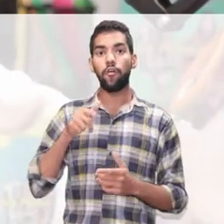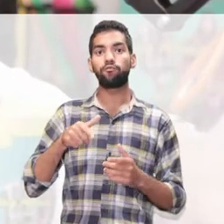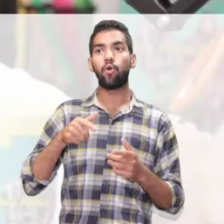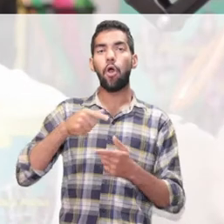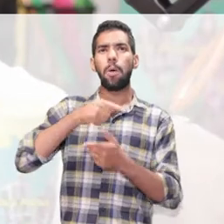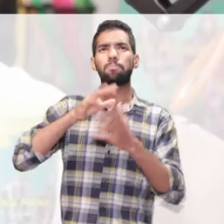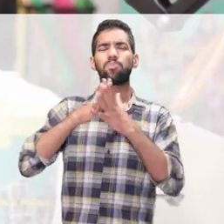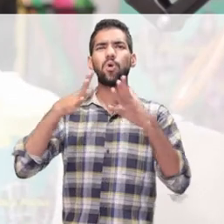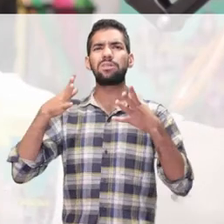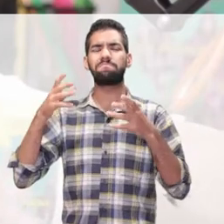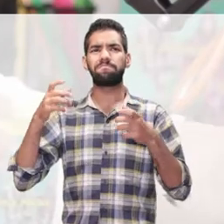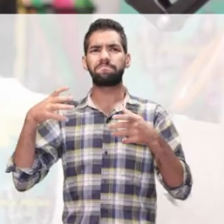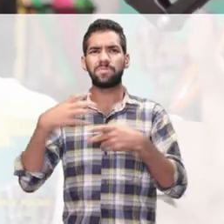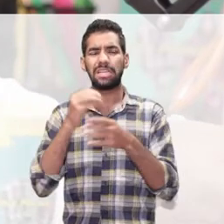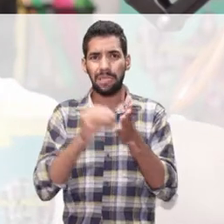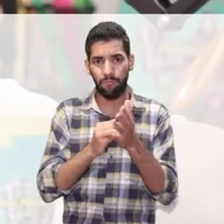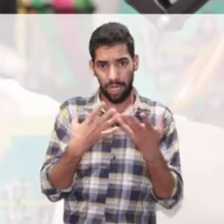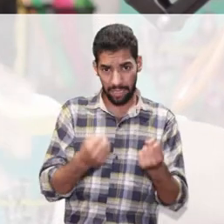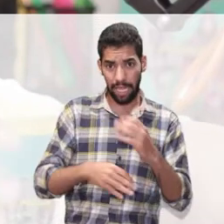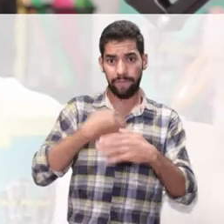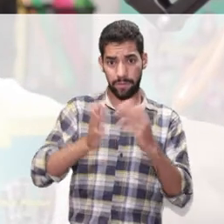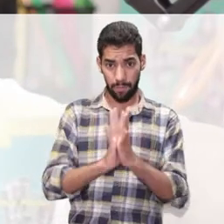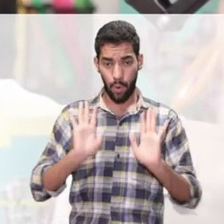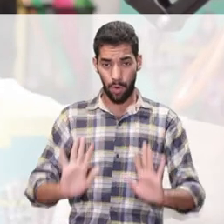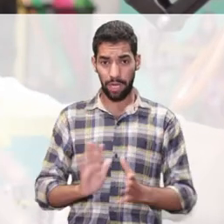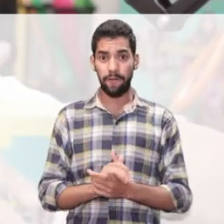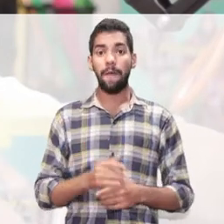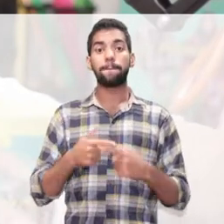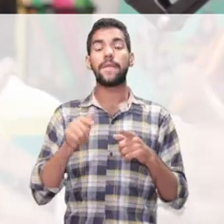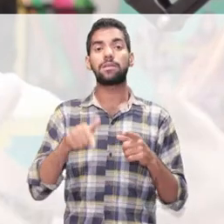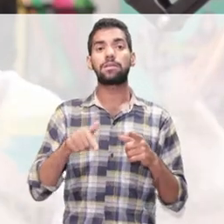सब्सक्राइब बटन सेंट्रल इन्फर्मेशन ऑफिसर ने